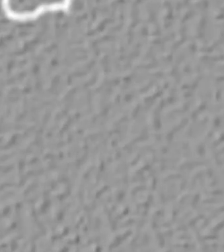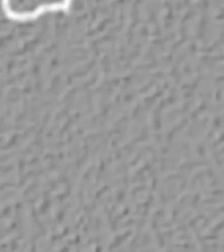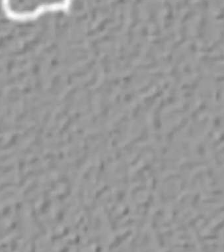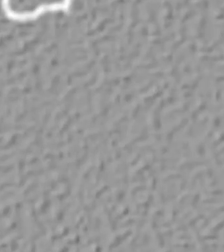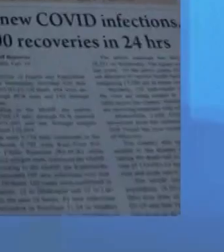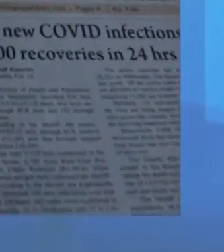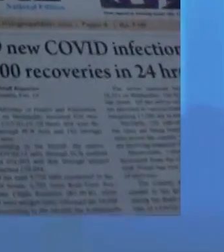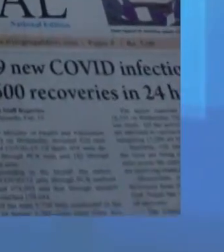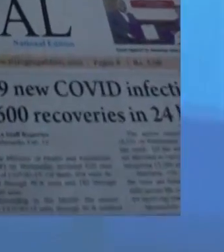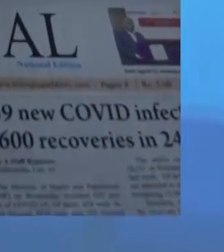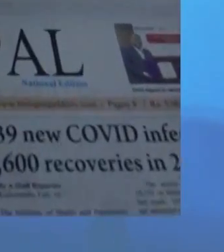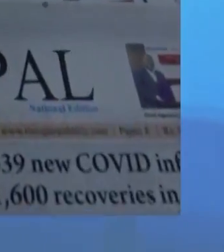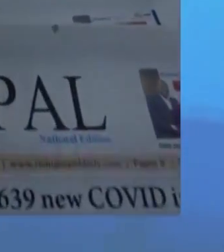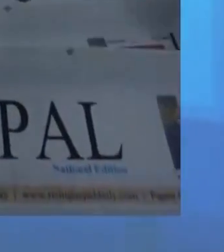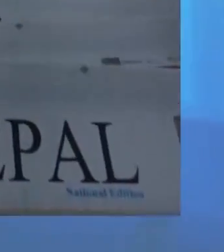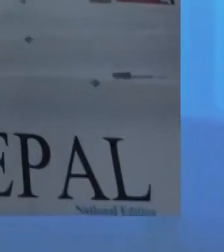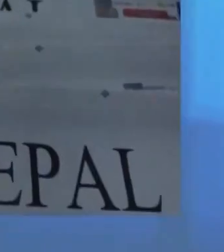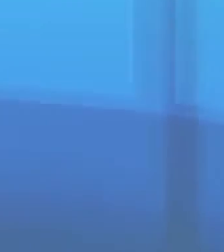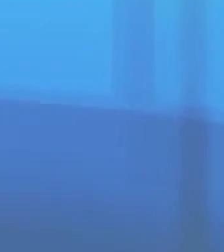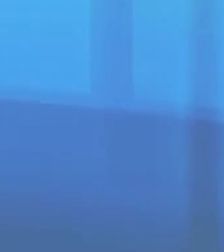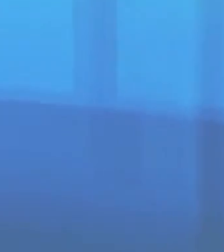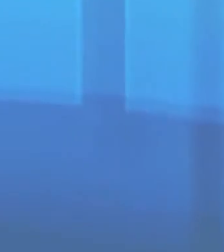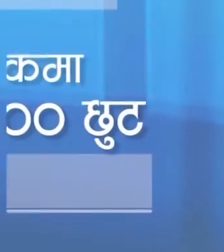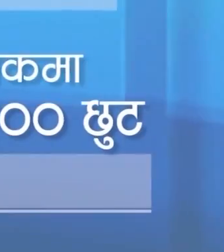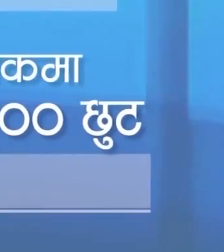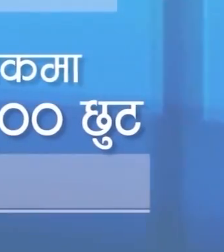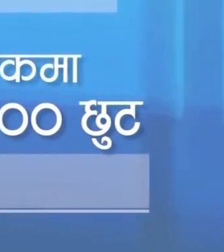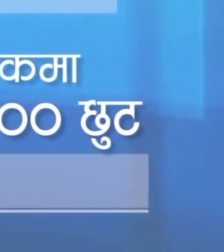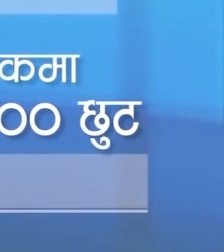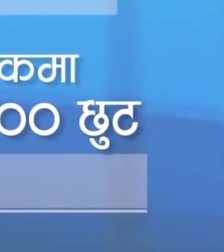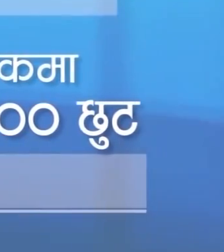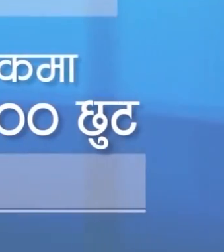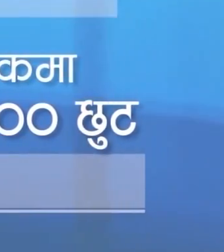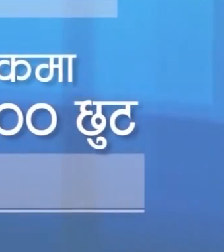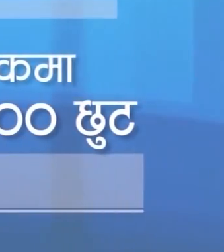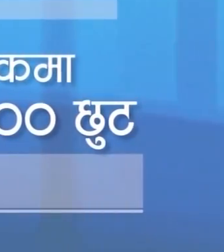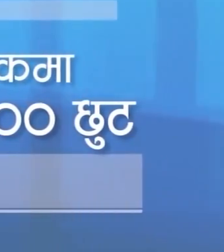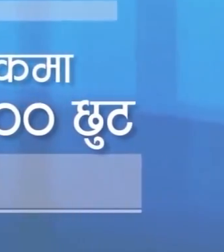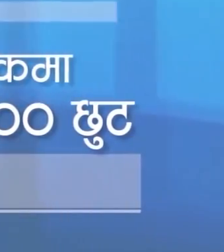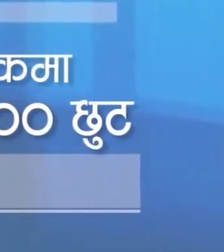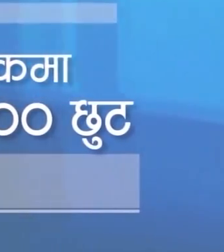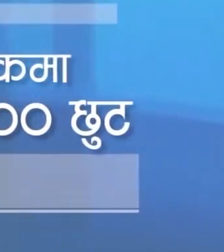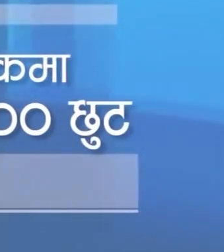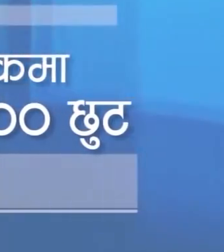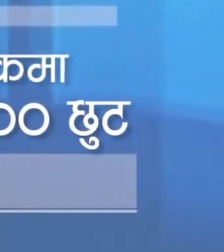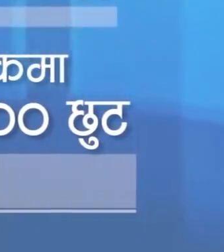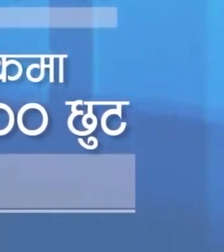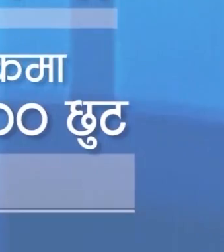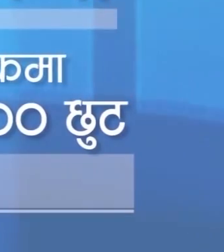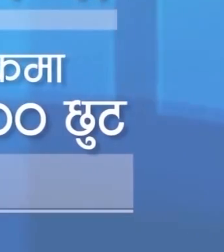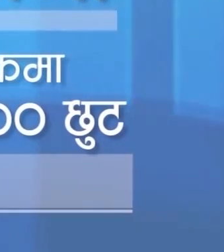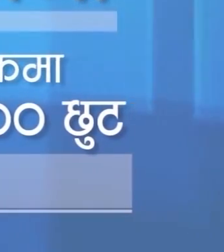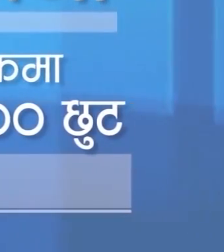सुदूरपश्चिम प्रदेशका लागि गोर्खापत्र संस्थानका प्रकाशनहरूमा वार्षिक ग्राहक विशेष छुट योजना। गोर्खापत्र